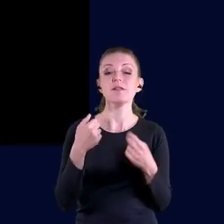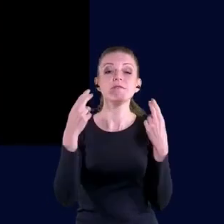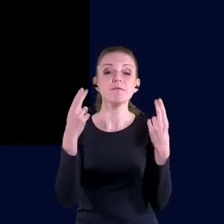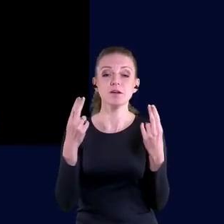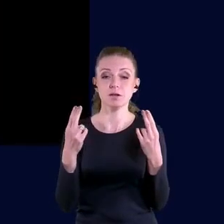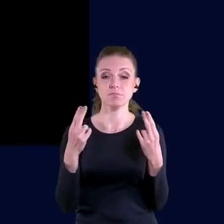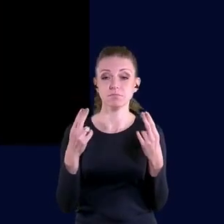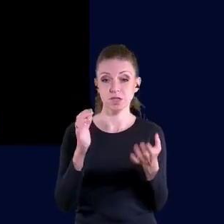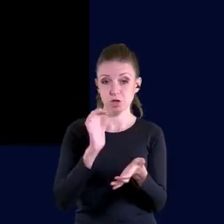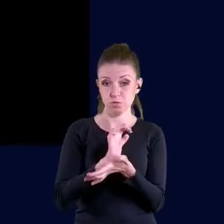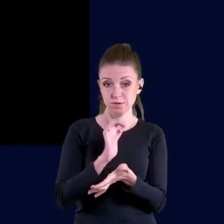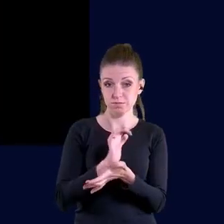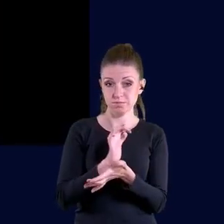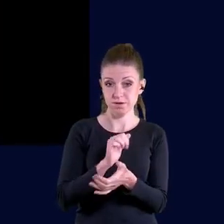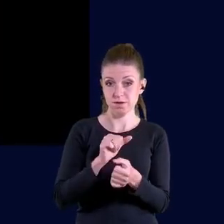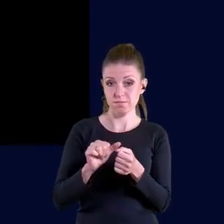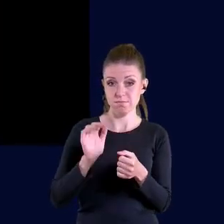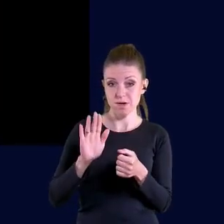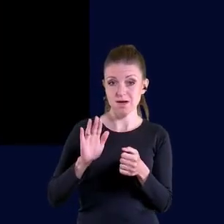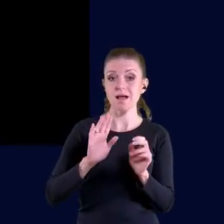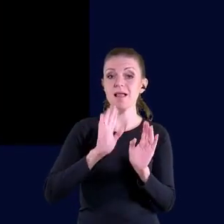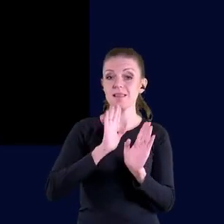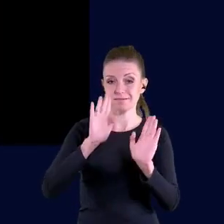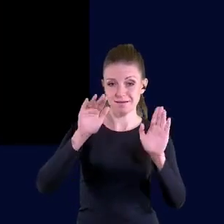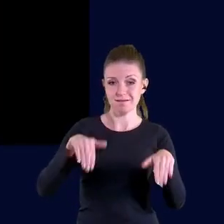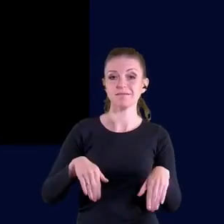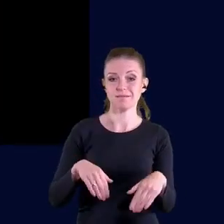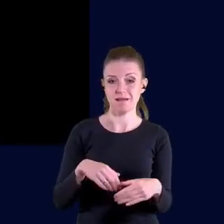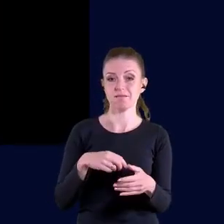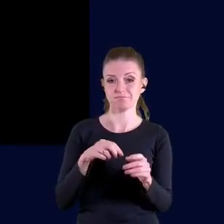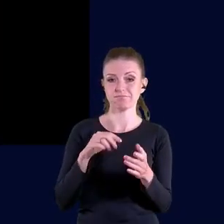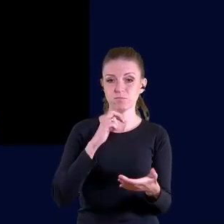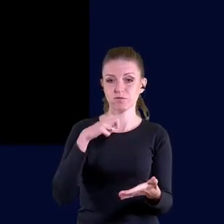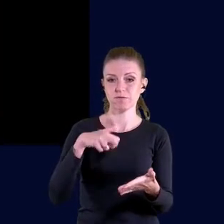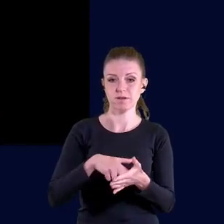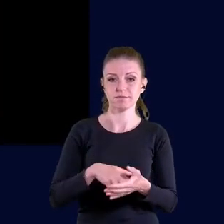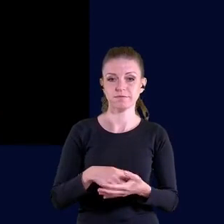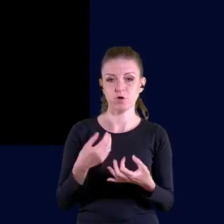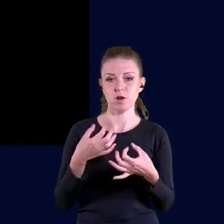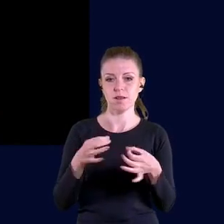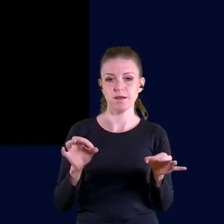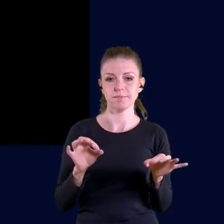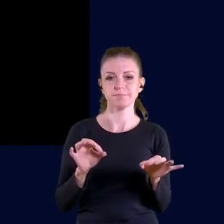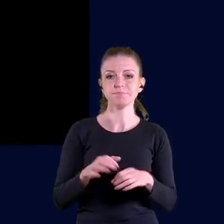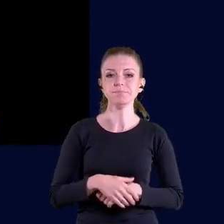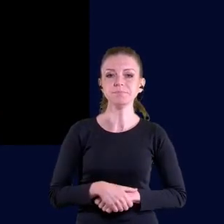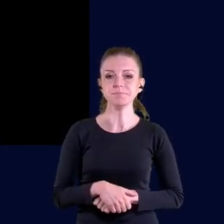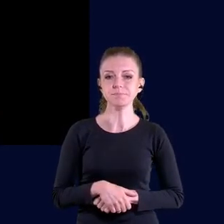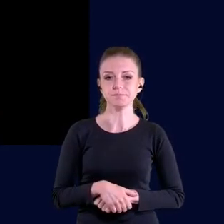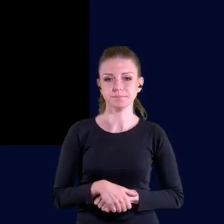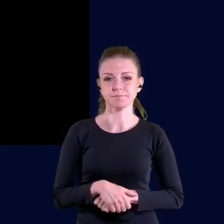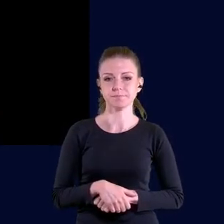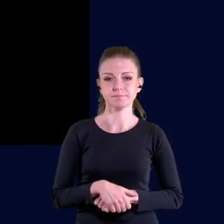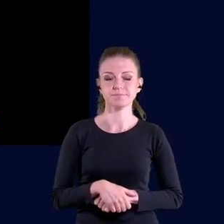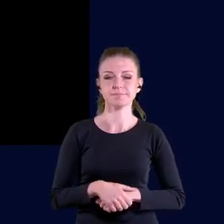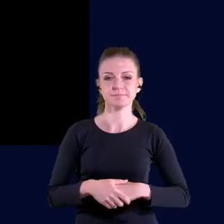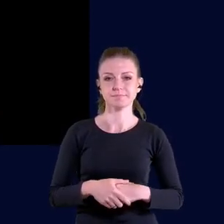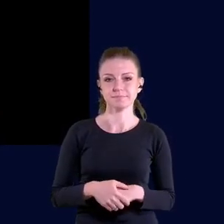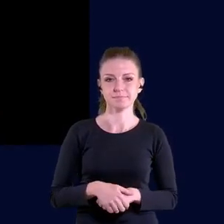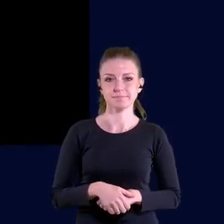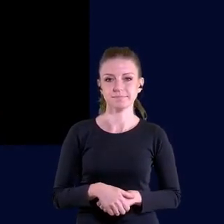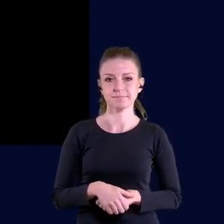czasopisma te są opatrzone artykuły w czasopismach opatrzone są wolnymi licencjami Mówimy wtedy o otwartym dostępie